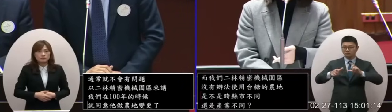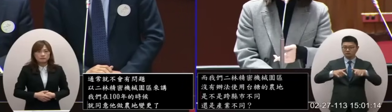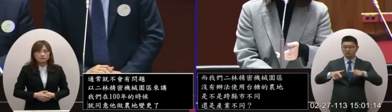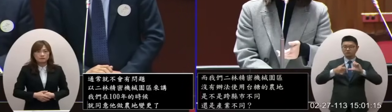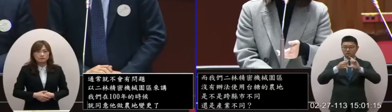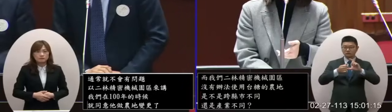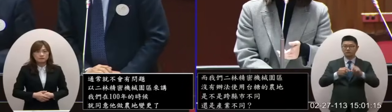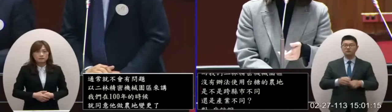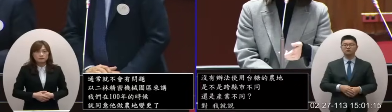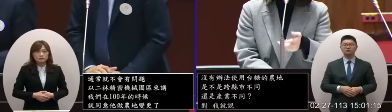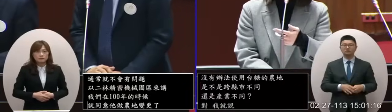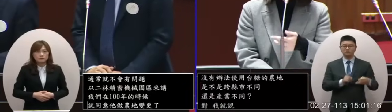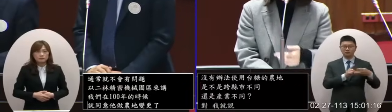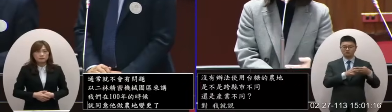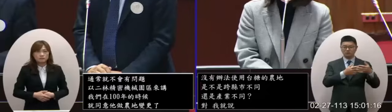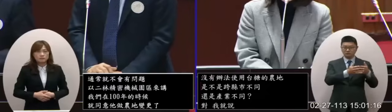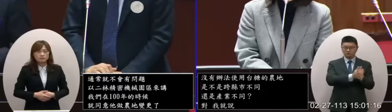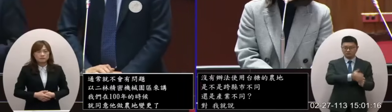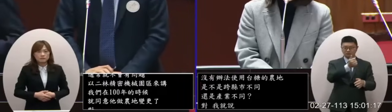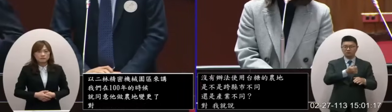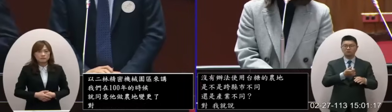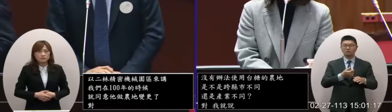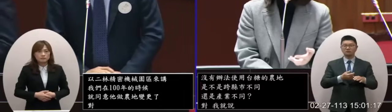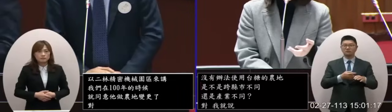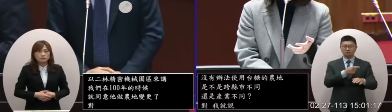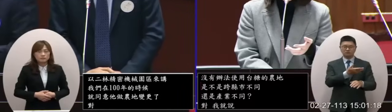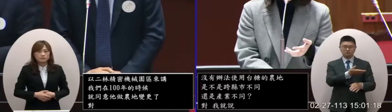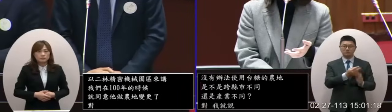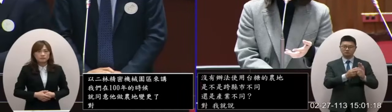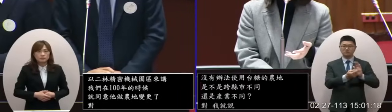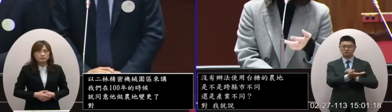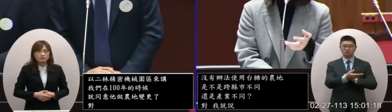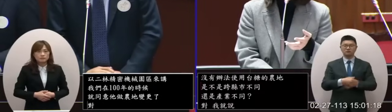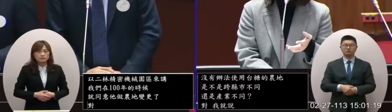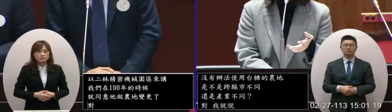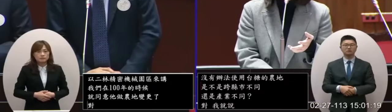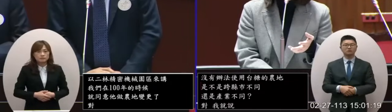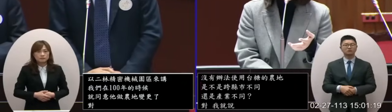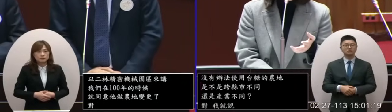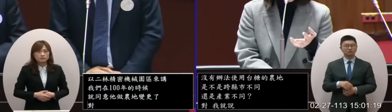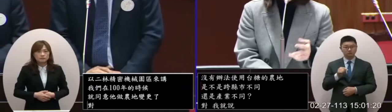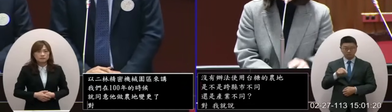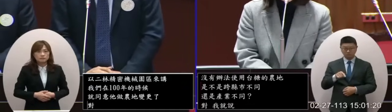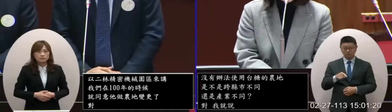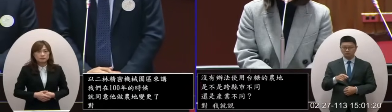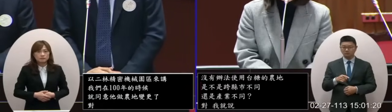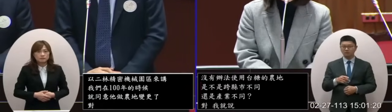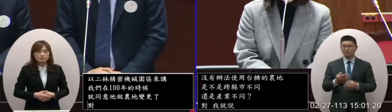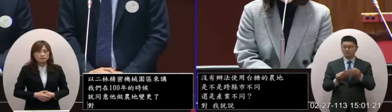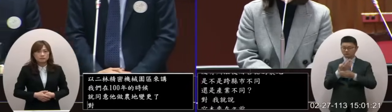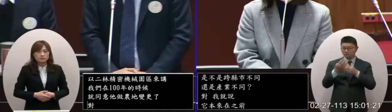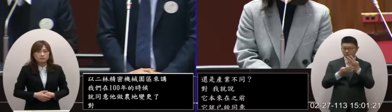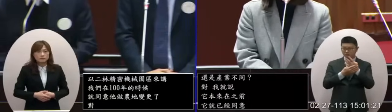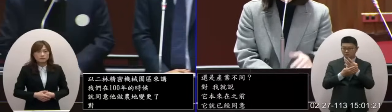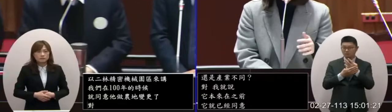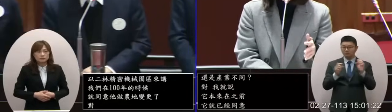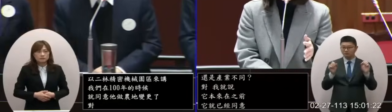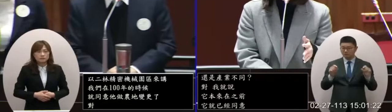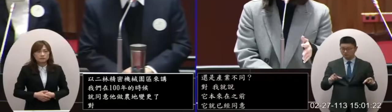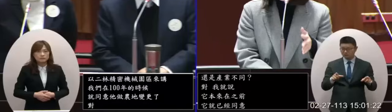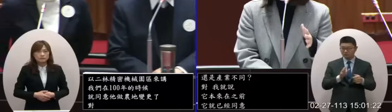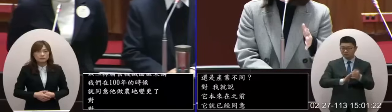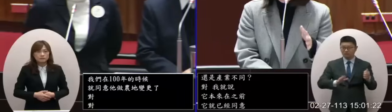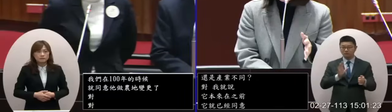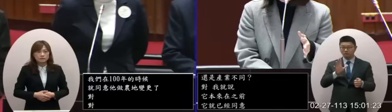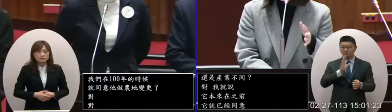王美花部长已经在后面等，给他讲一下好了。那是不是就产业别有差别？到